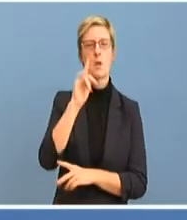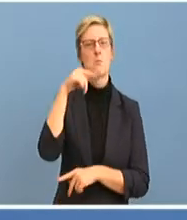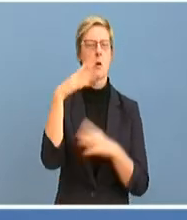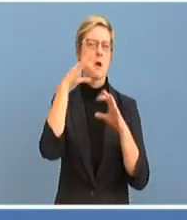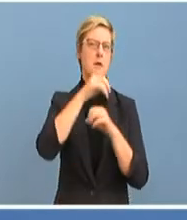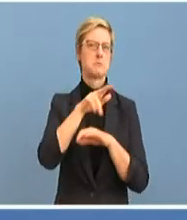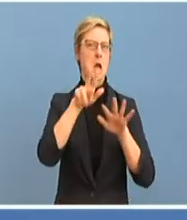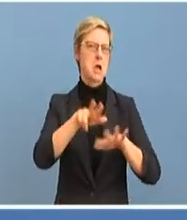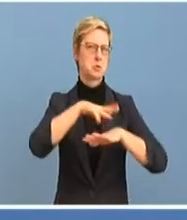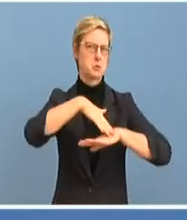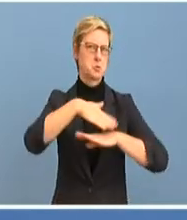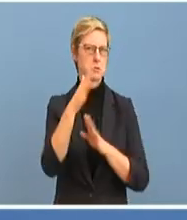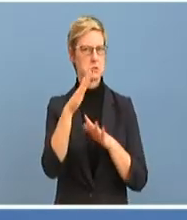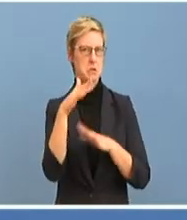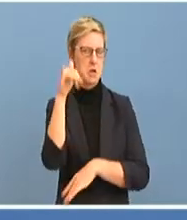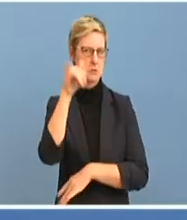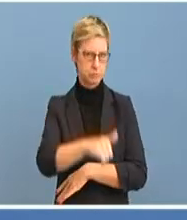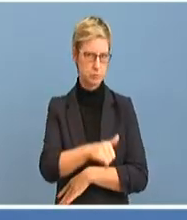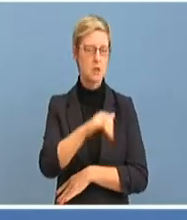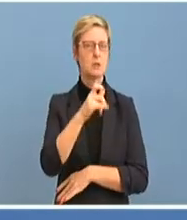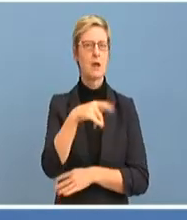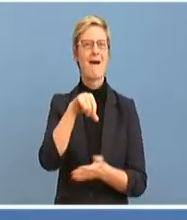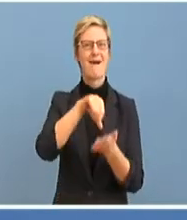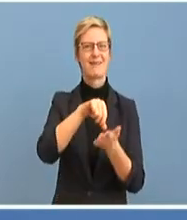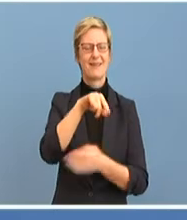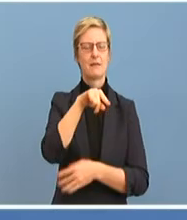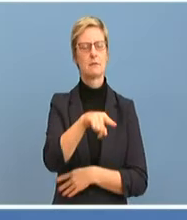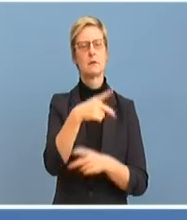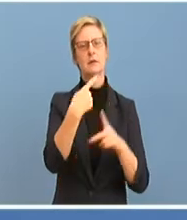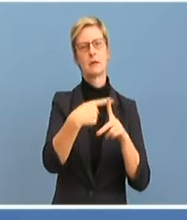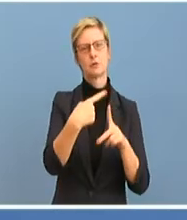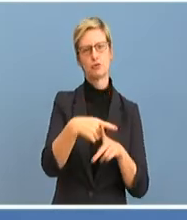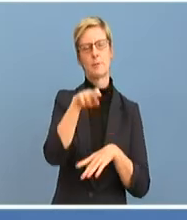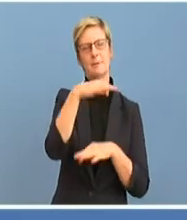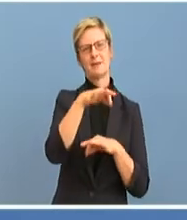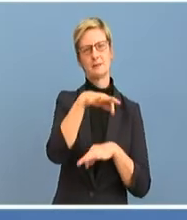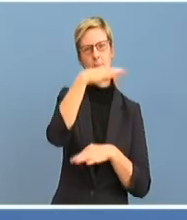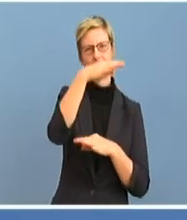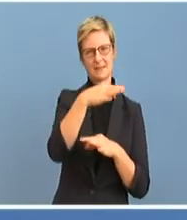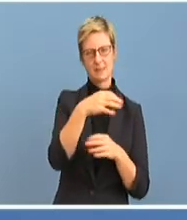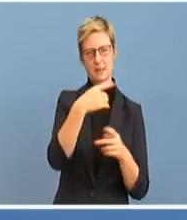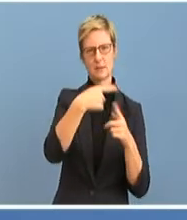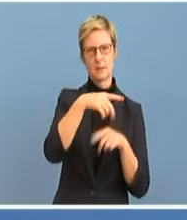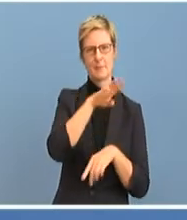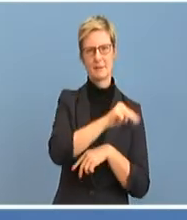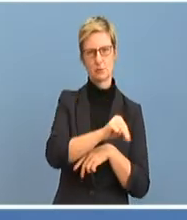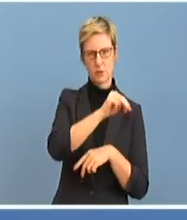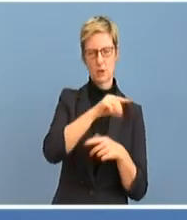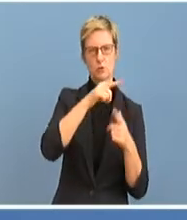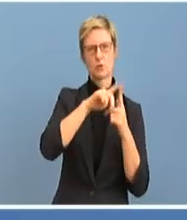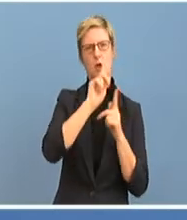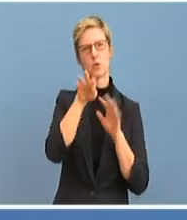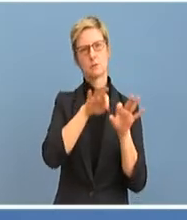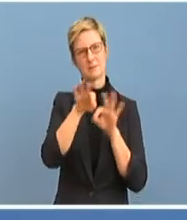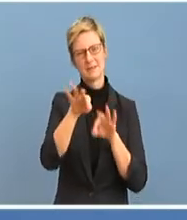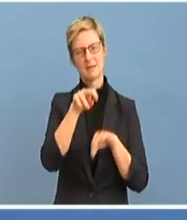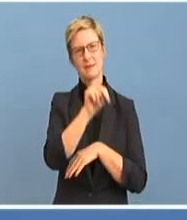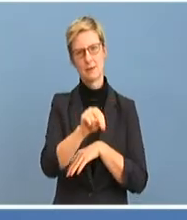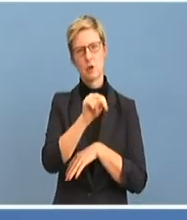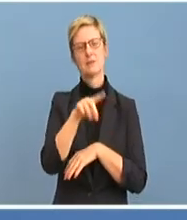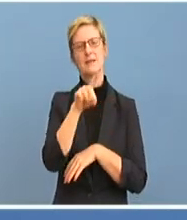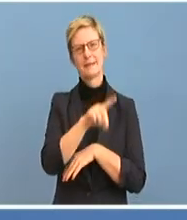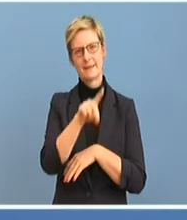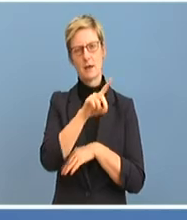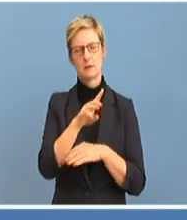Abend vorgesehen. Und in Athen sind Gespräche mit dem griechischen Ministerpräsidenten Mitsotakis und Außenminister Nikos